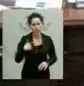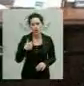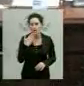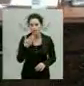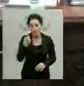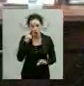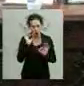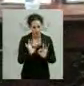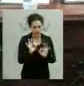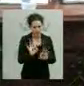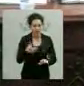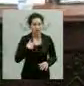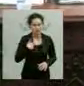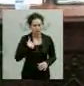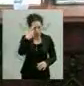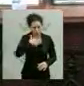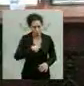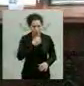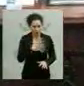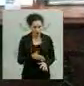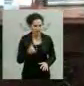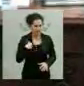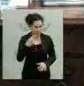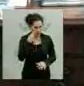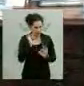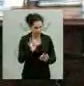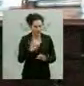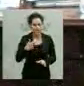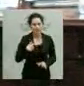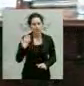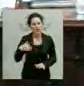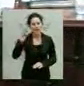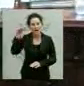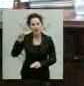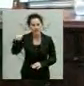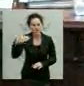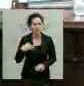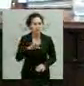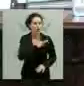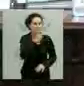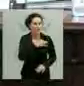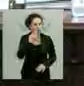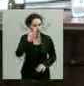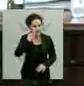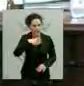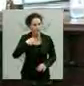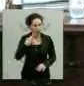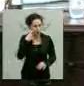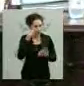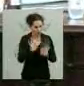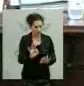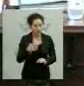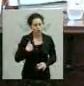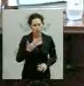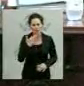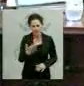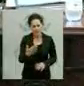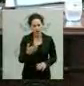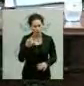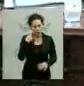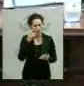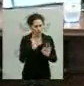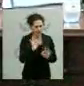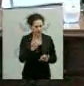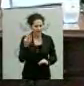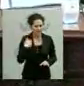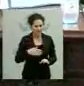Jo estic sent molt prudent. Li he dit al senyor Isent que seré prudent. Li demano prudència. Es veu que hem passat d'una